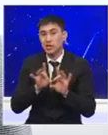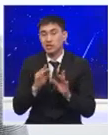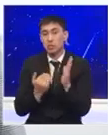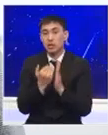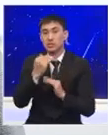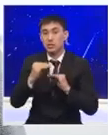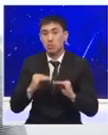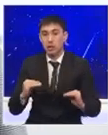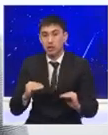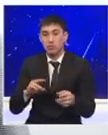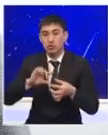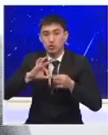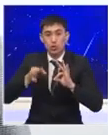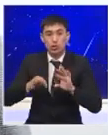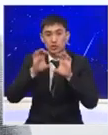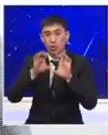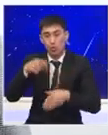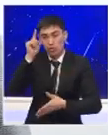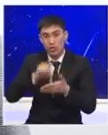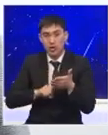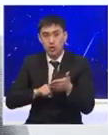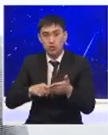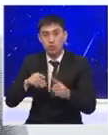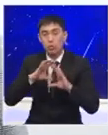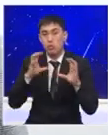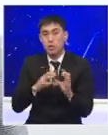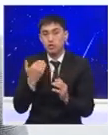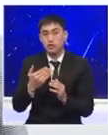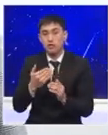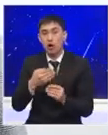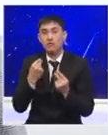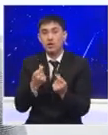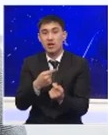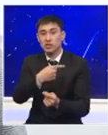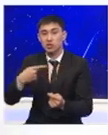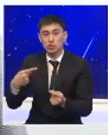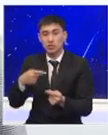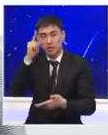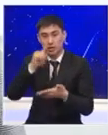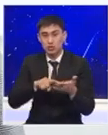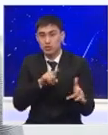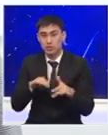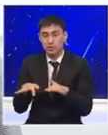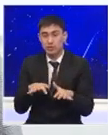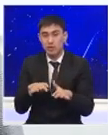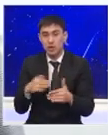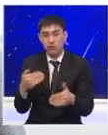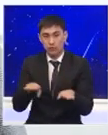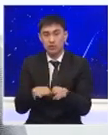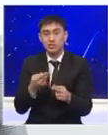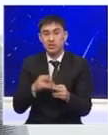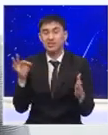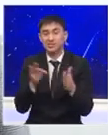подрастающему поколению сложно законы веры чтобы уберечь ее от влияния деструктивных религиозных течений вот